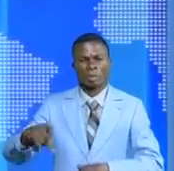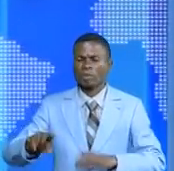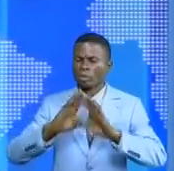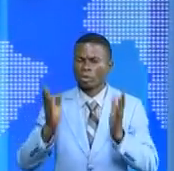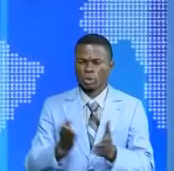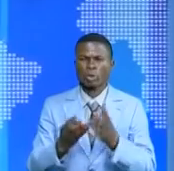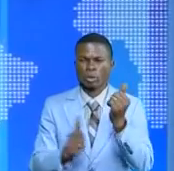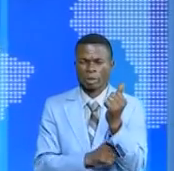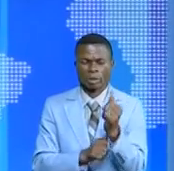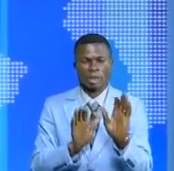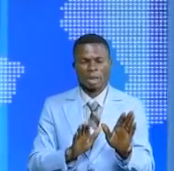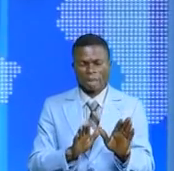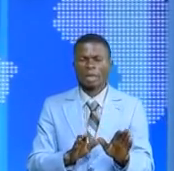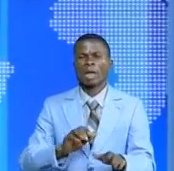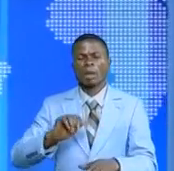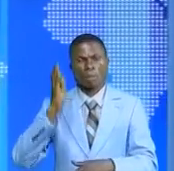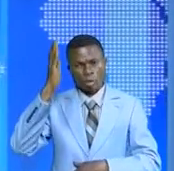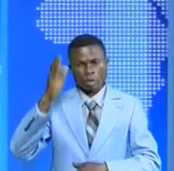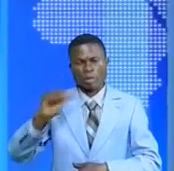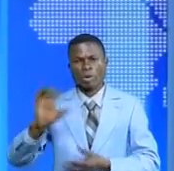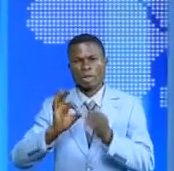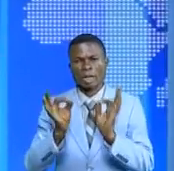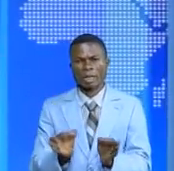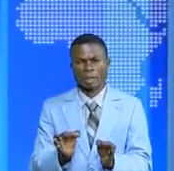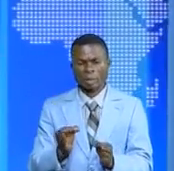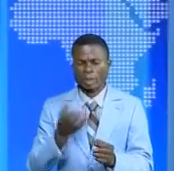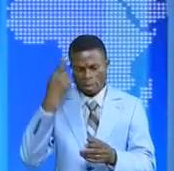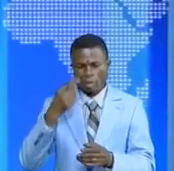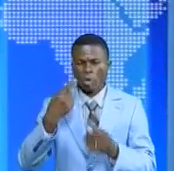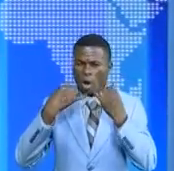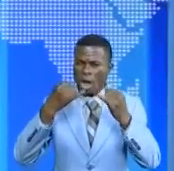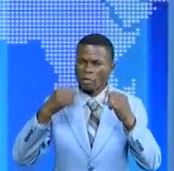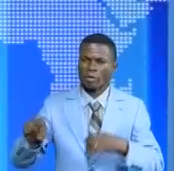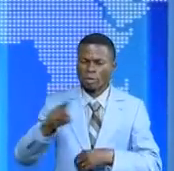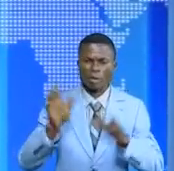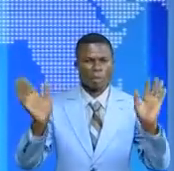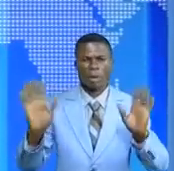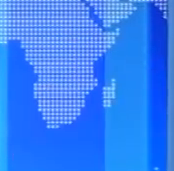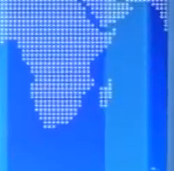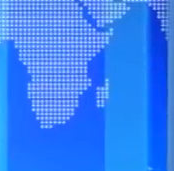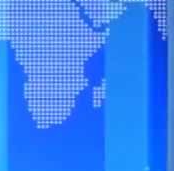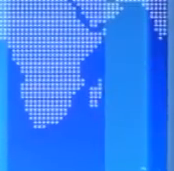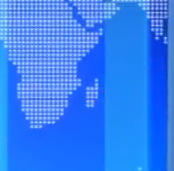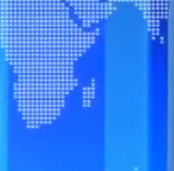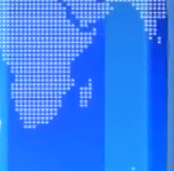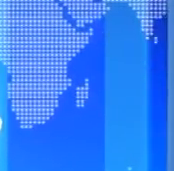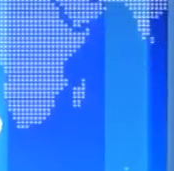Nyangui revient à 20h pour la grande édition. Moi, je vous retrouve demain. D'ici là, portez-vous bien. Au revoir.